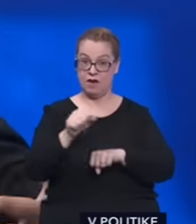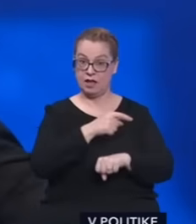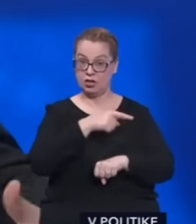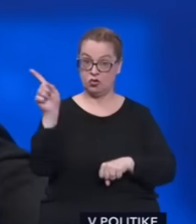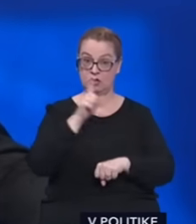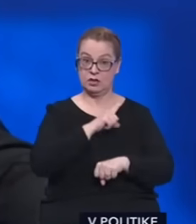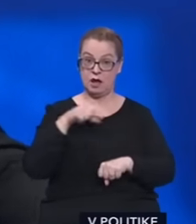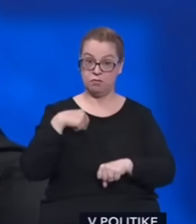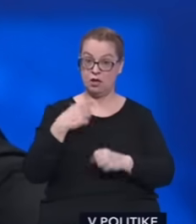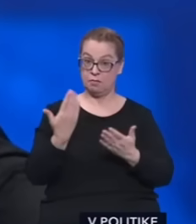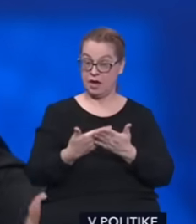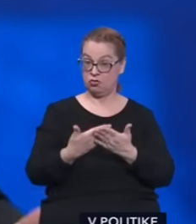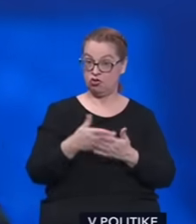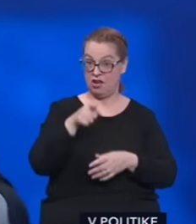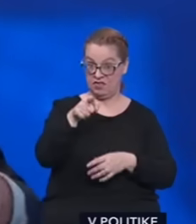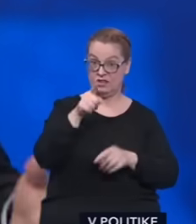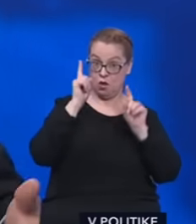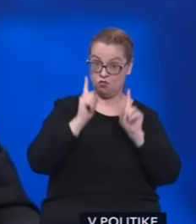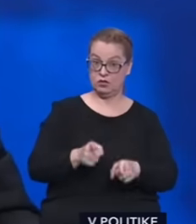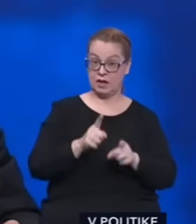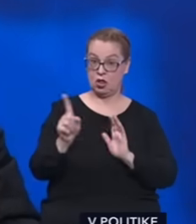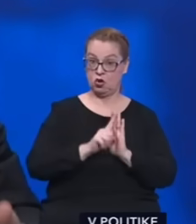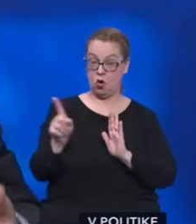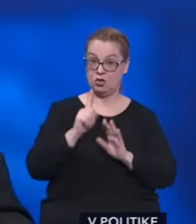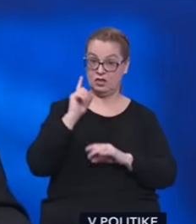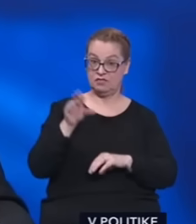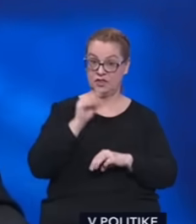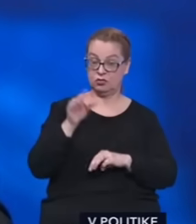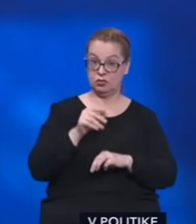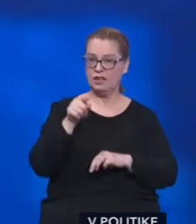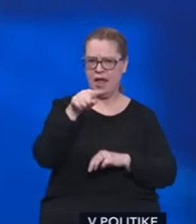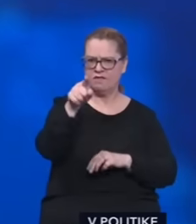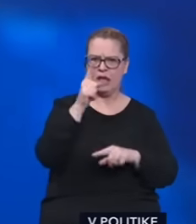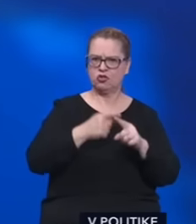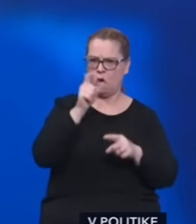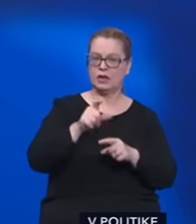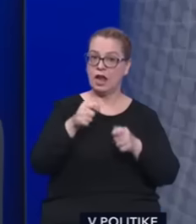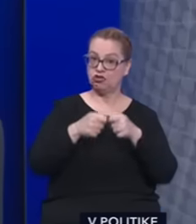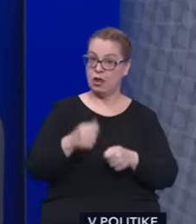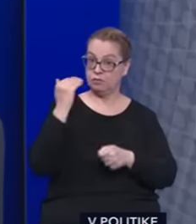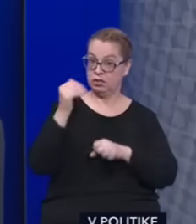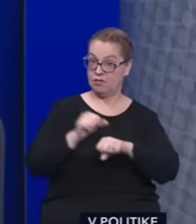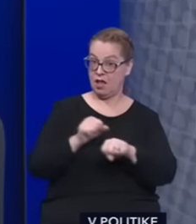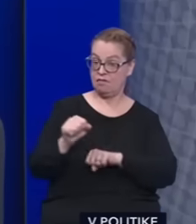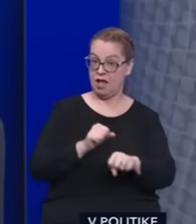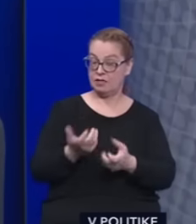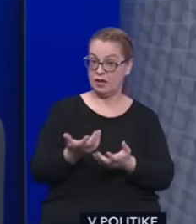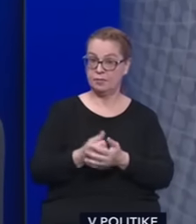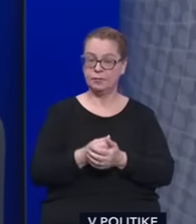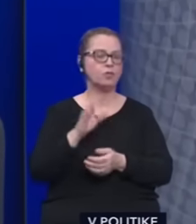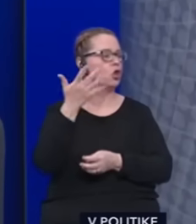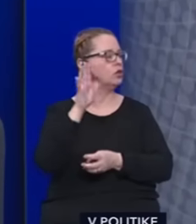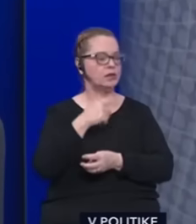pretože ste na výsluchy museli chodiť aj vy. Nemyslím teraz vás konkrétne, ale členov bývalej vlády? Ja vám poviem, nie